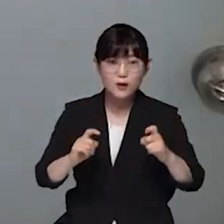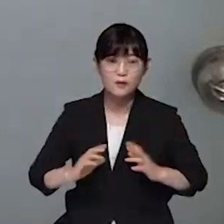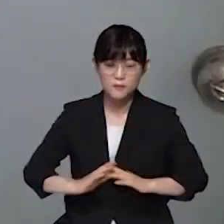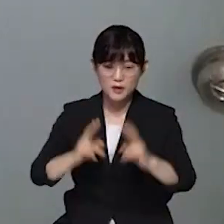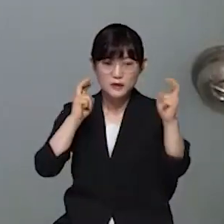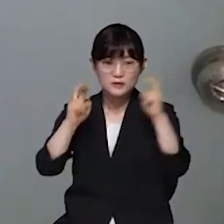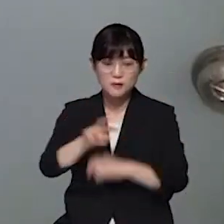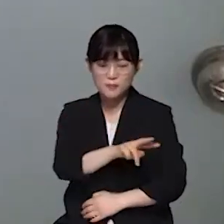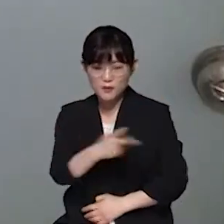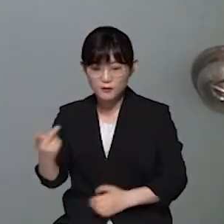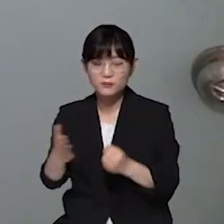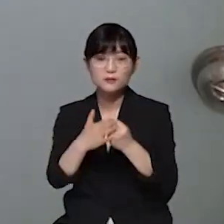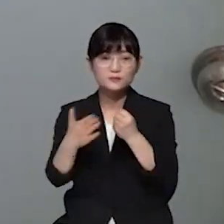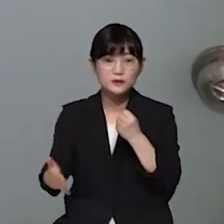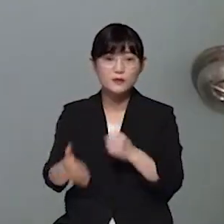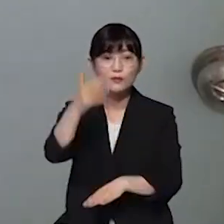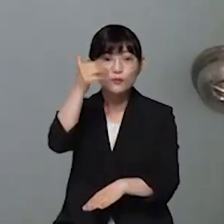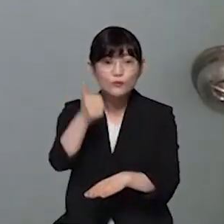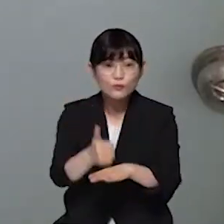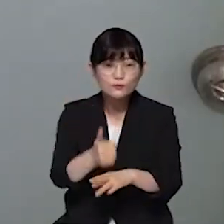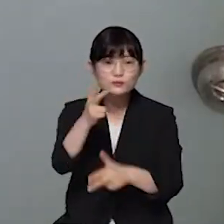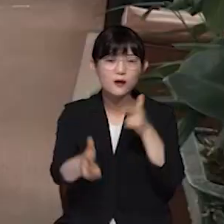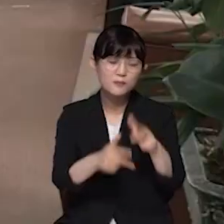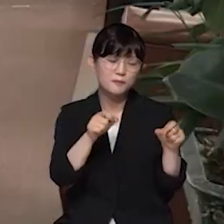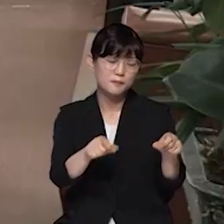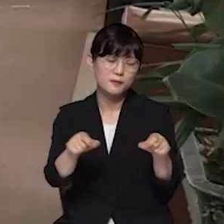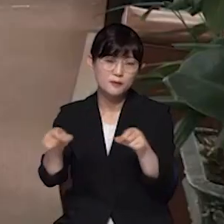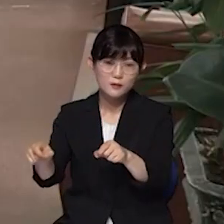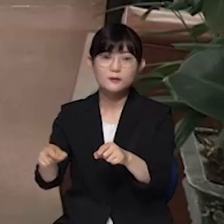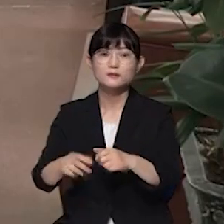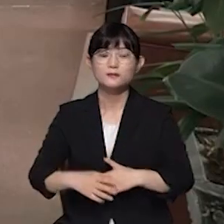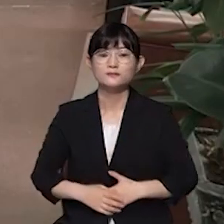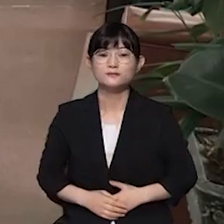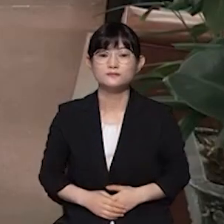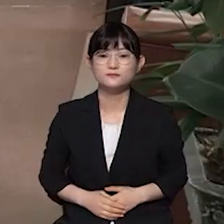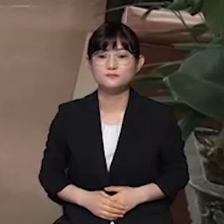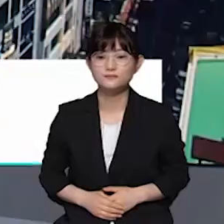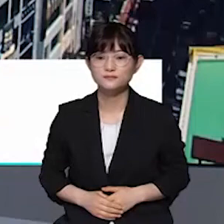변경 등으로 여러 차례 갈등을 빚으며 사업이 지연됐습니다.